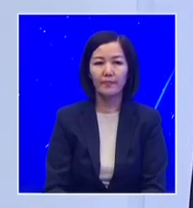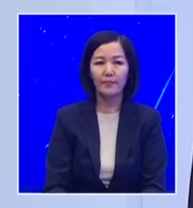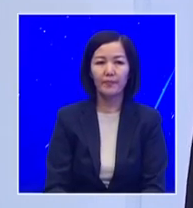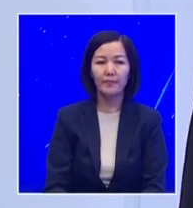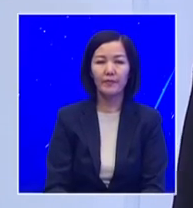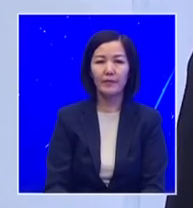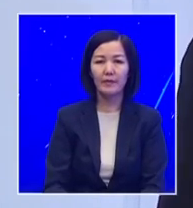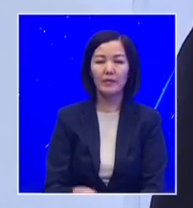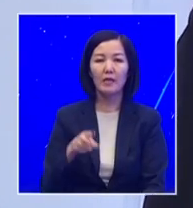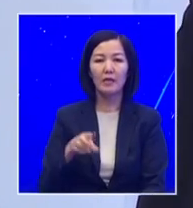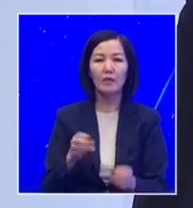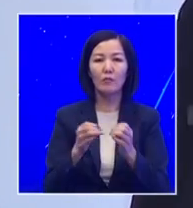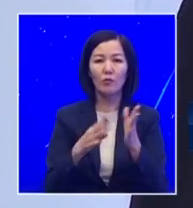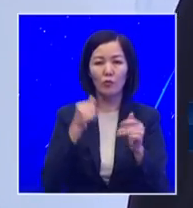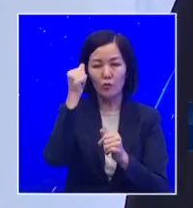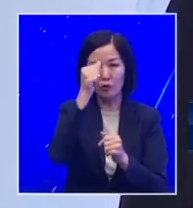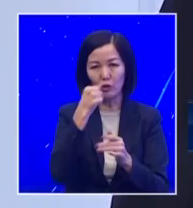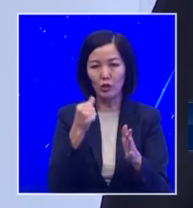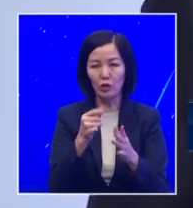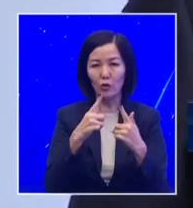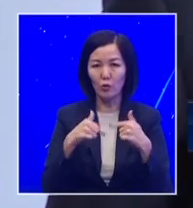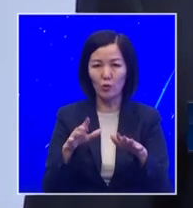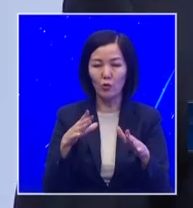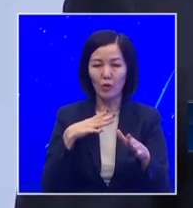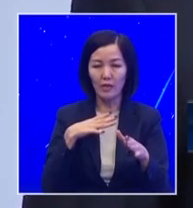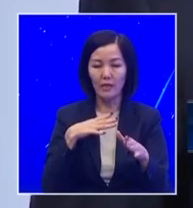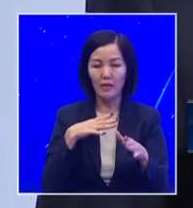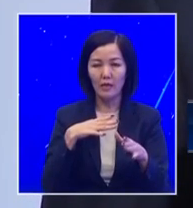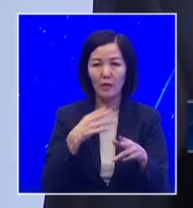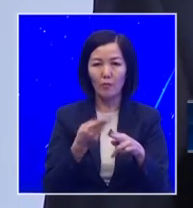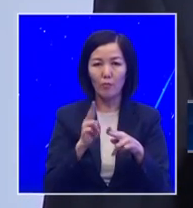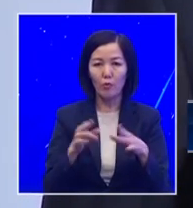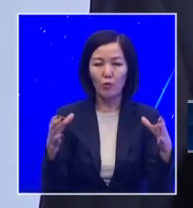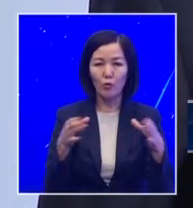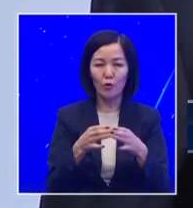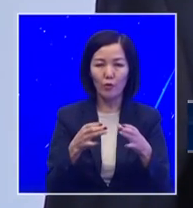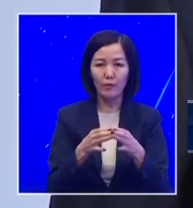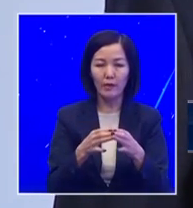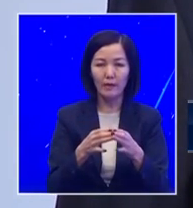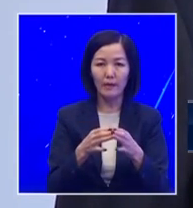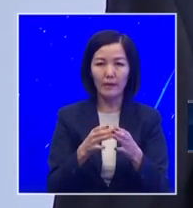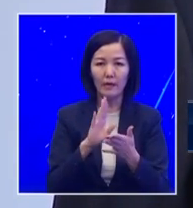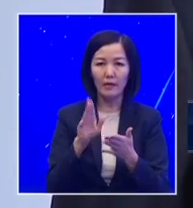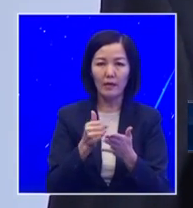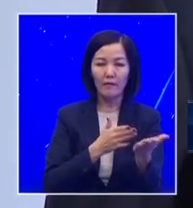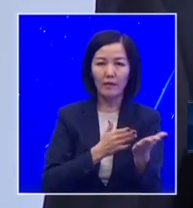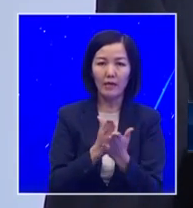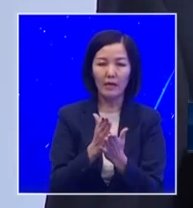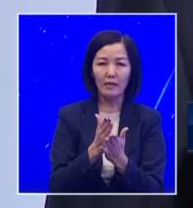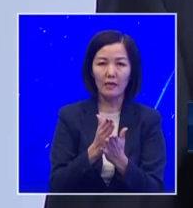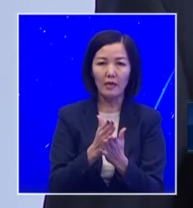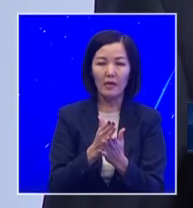Бұл ұйым бізде 2019 жылы құрылған. Біздің бұл ұйымның бір бағыты десек болады, бұл антикоррупция